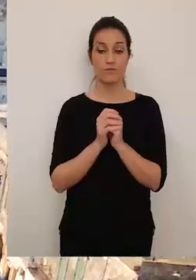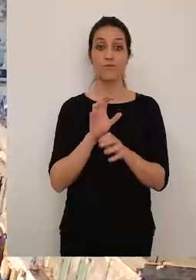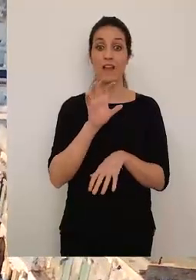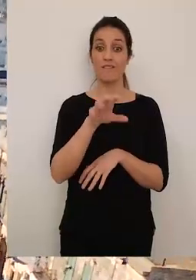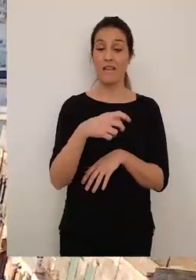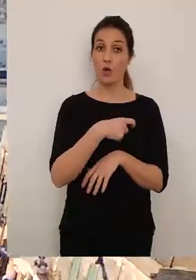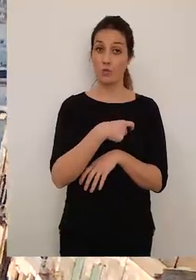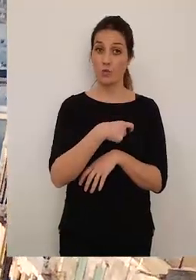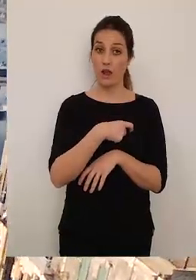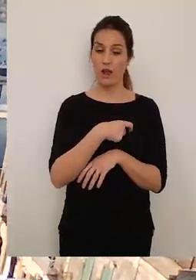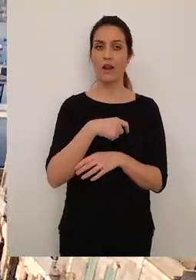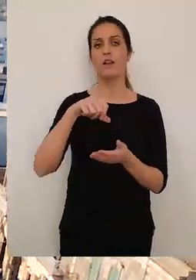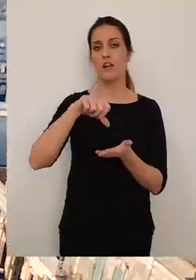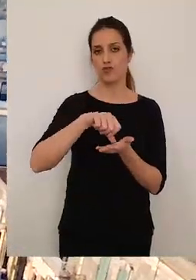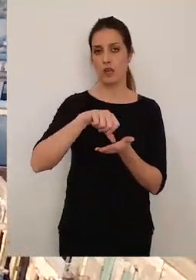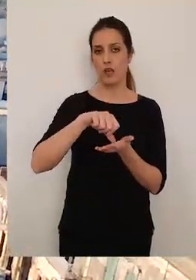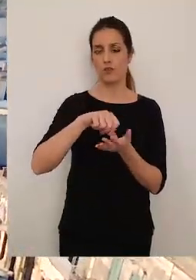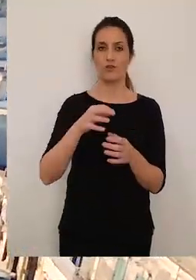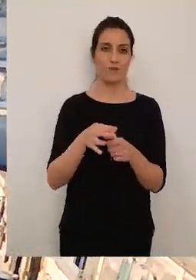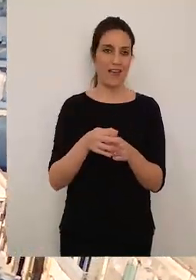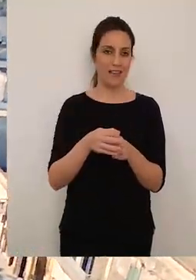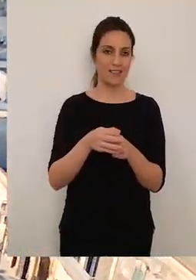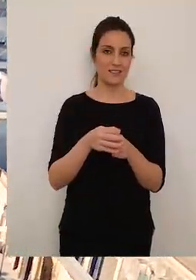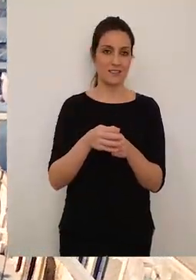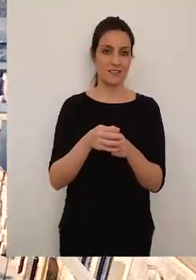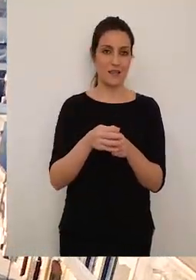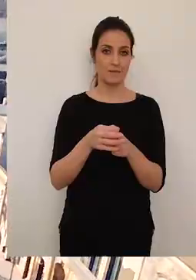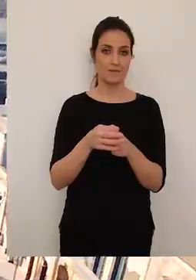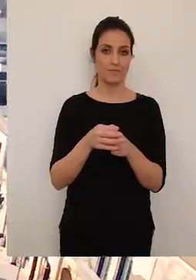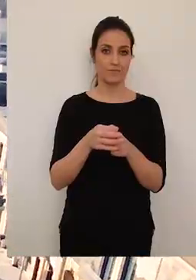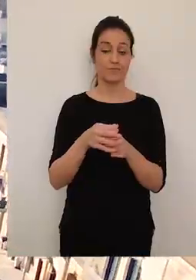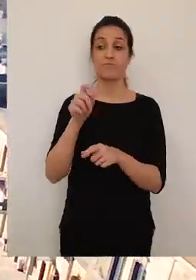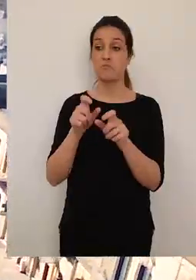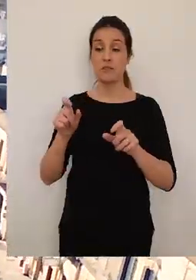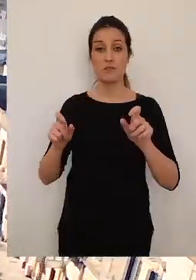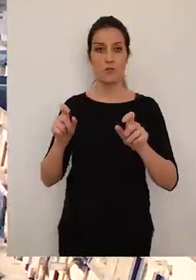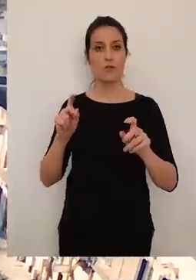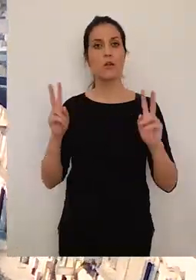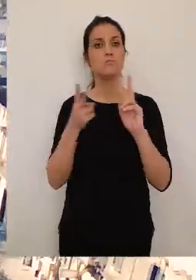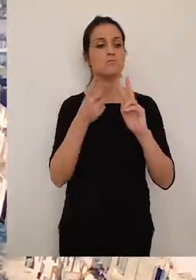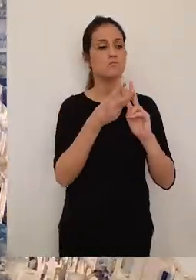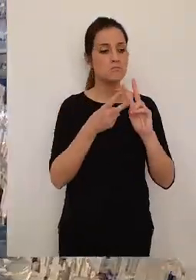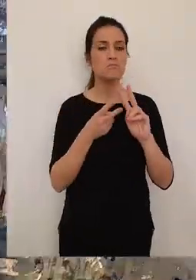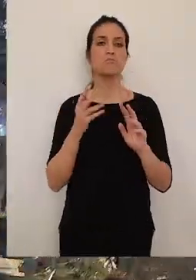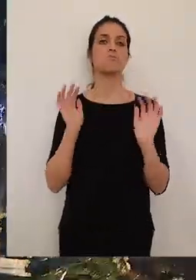La villa comunale, situata nel cuore del centro di Martano, rappresenta il punto di ritrovo principale della